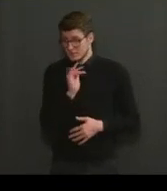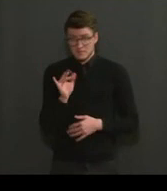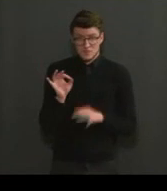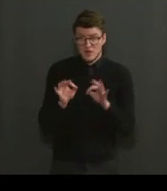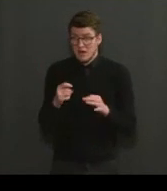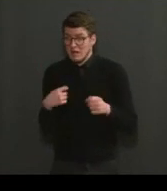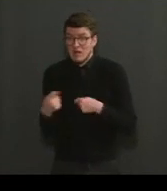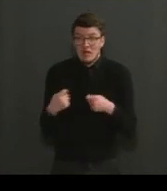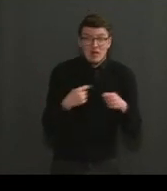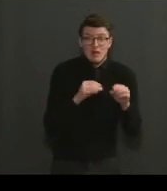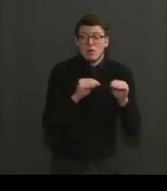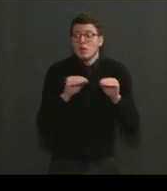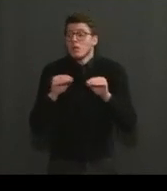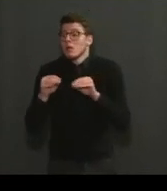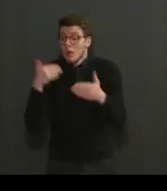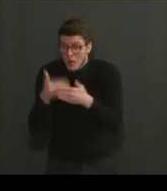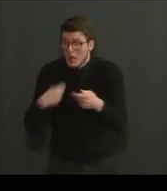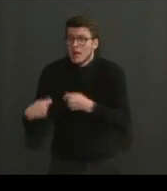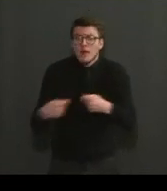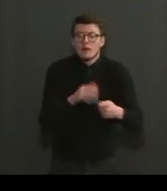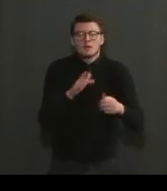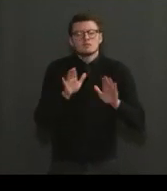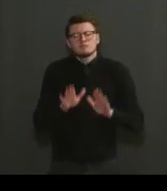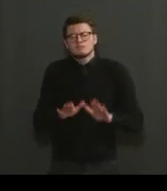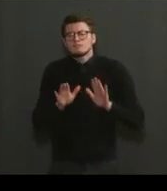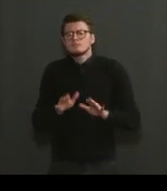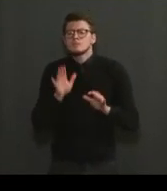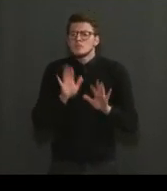tracht uw aankoop te doen op rustige momenten als dit mogelijk is.